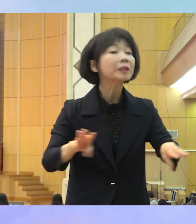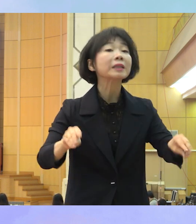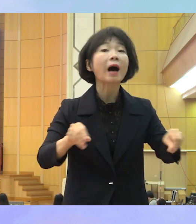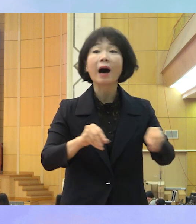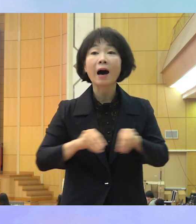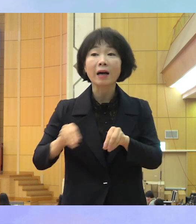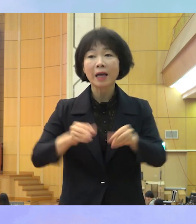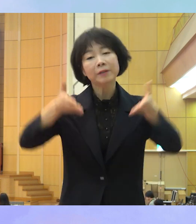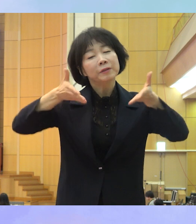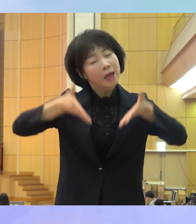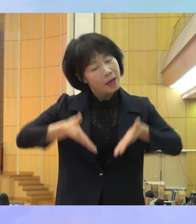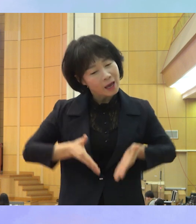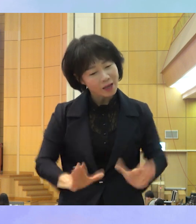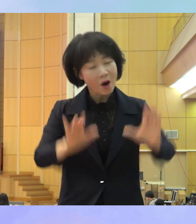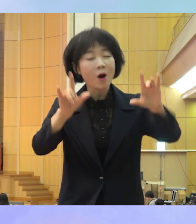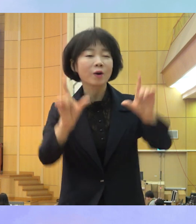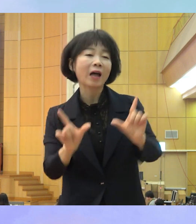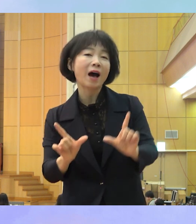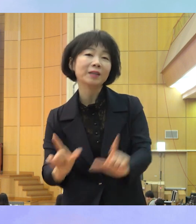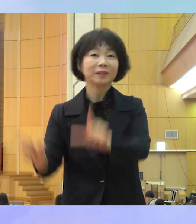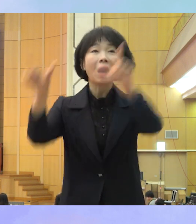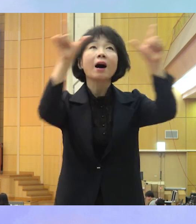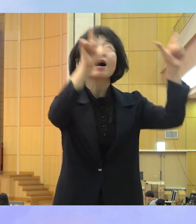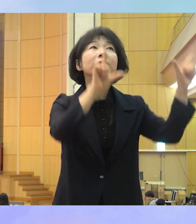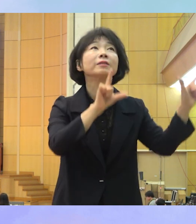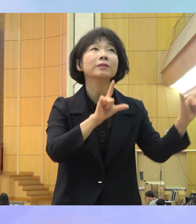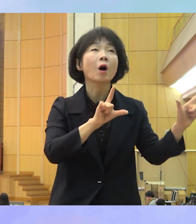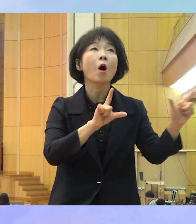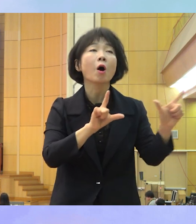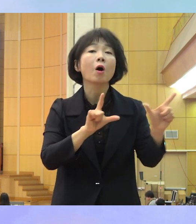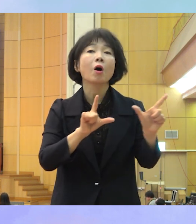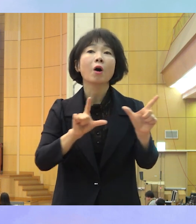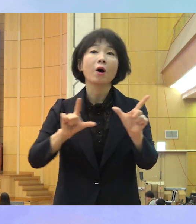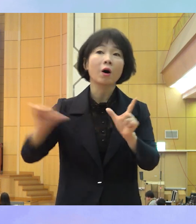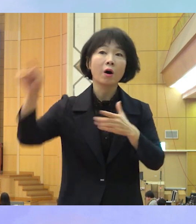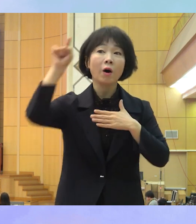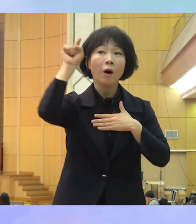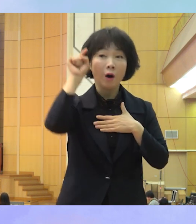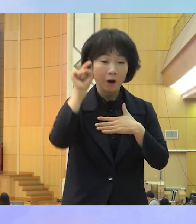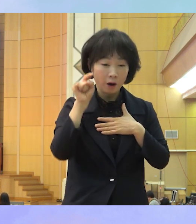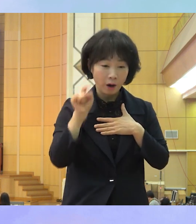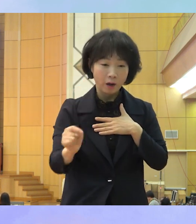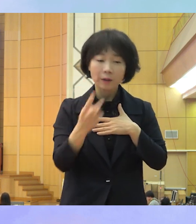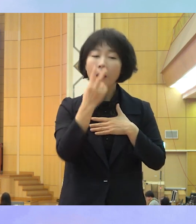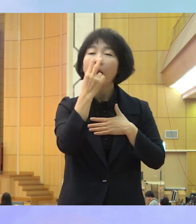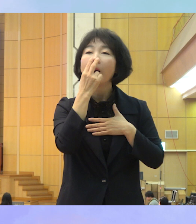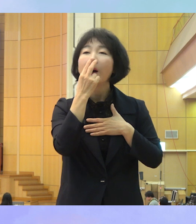내가 이 땅에 태어나 사는